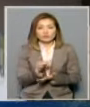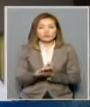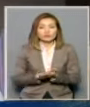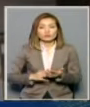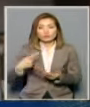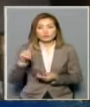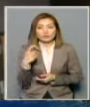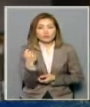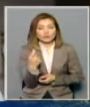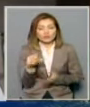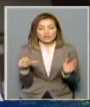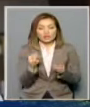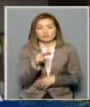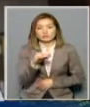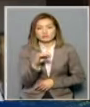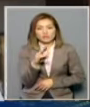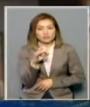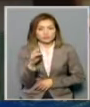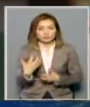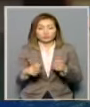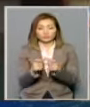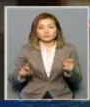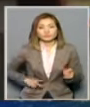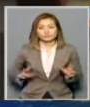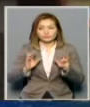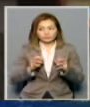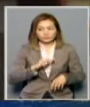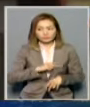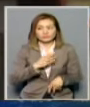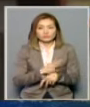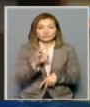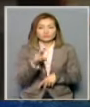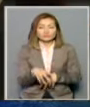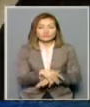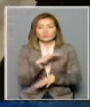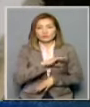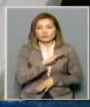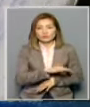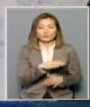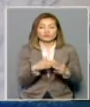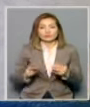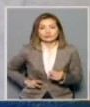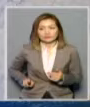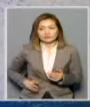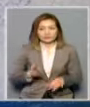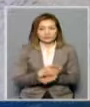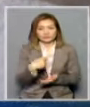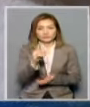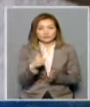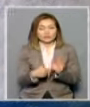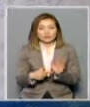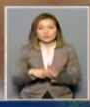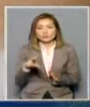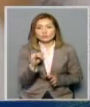соң нөмірі 11 Алтынсарин атындағы орта мектеп директорының орынбасары, облыстық халық творчествосы үйінің директоры, нөмірі 7